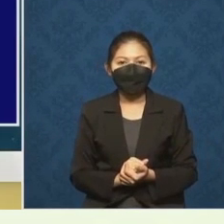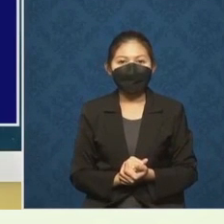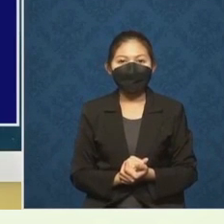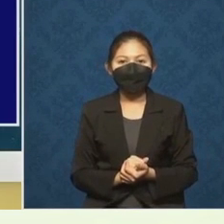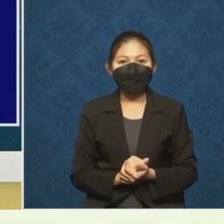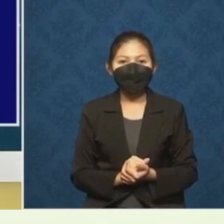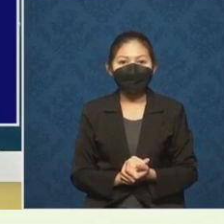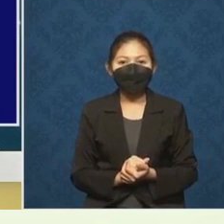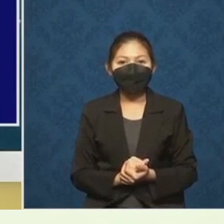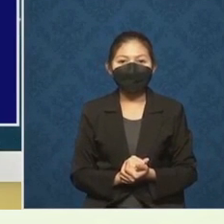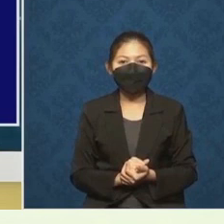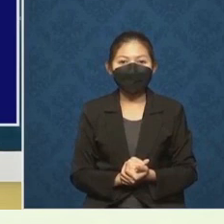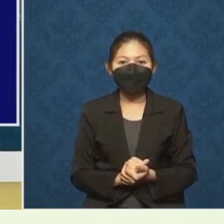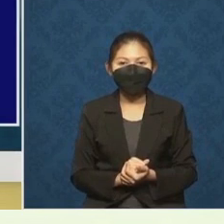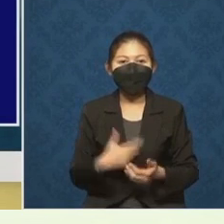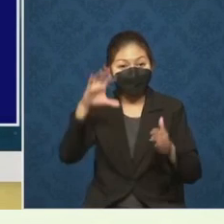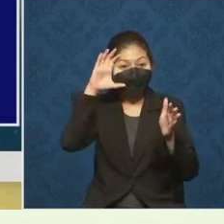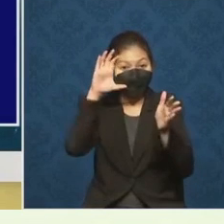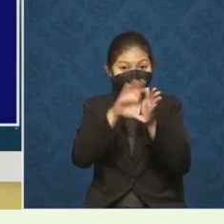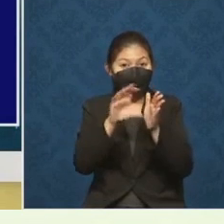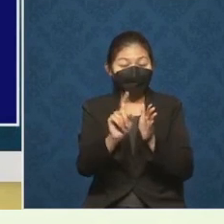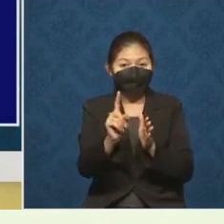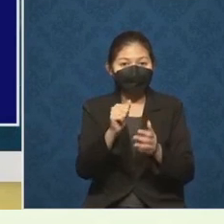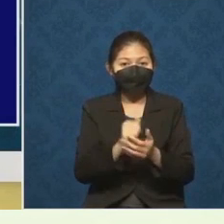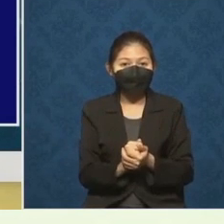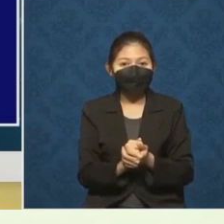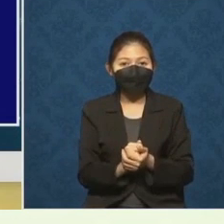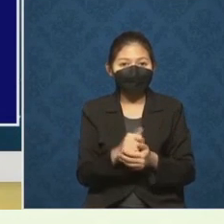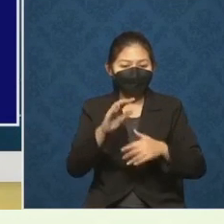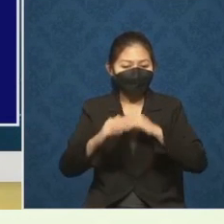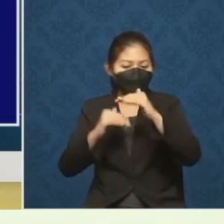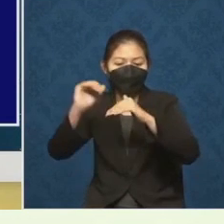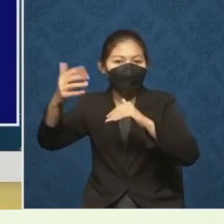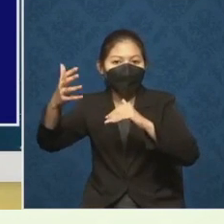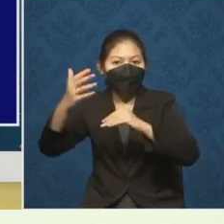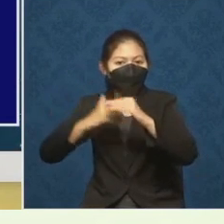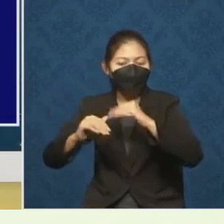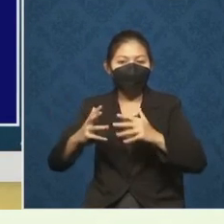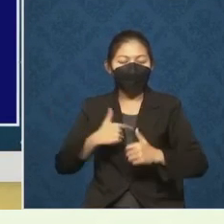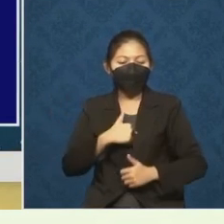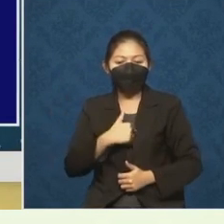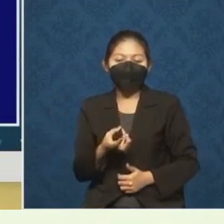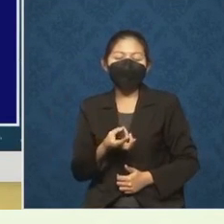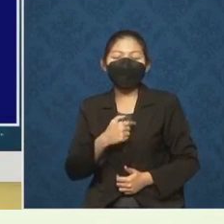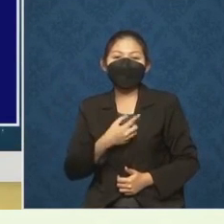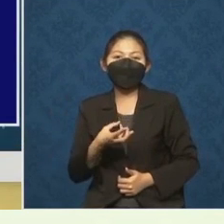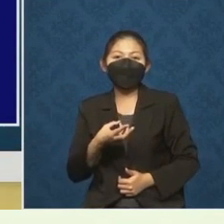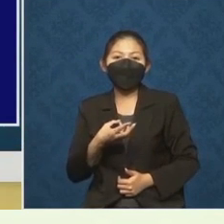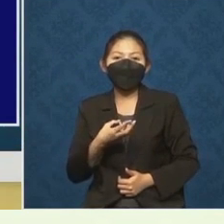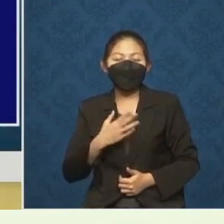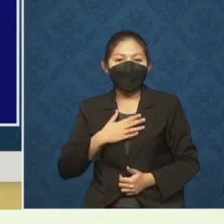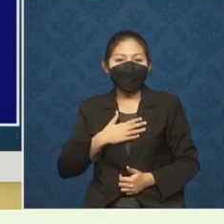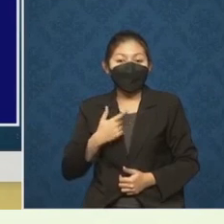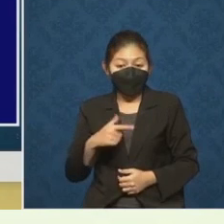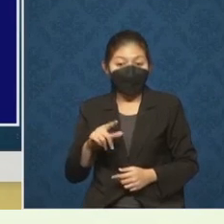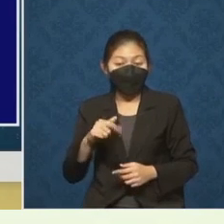นะในภาพก็บอกว่าถ้าบอกไม่มีอะไรดีขึ้นเลย7ปีเนี่ยผมก็น้อยใจเหมือนกันนะนี่ผมไม่ได้ทำเองนะในภ